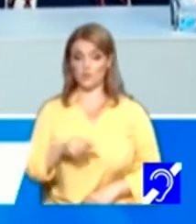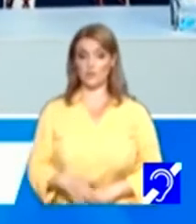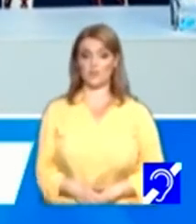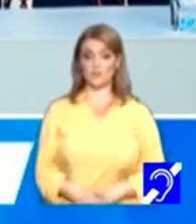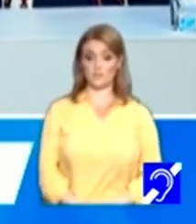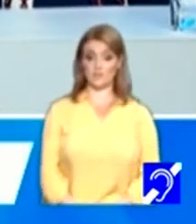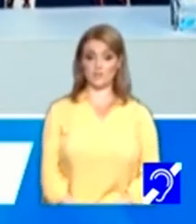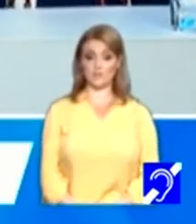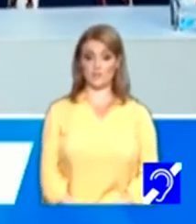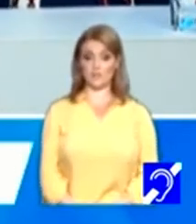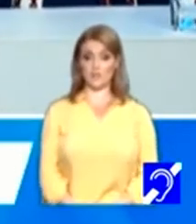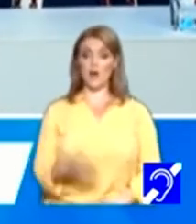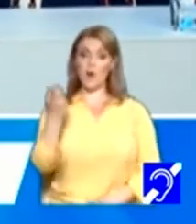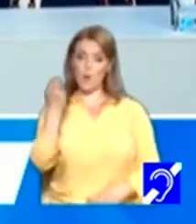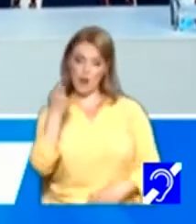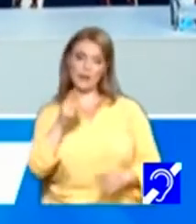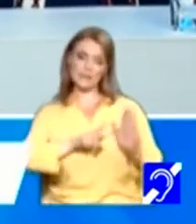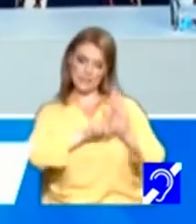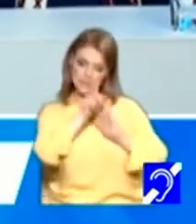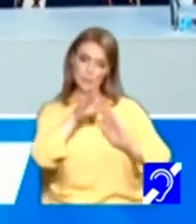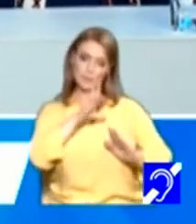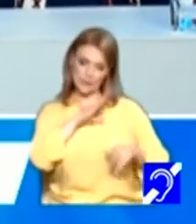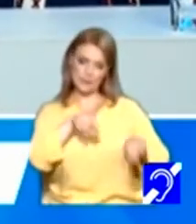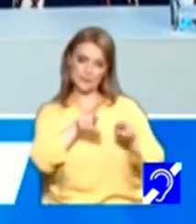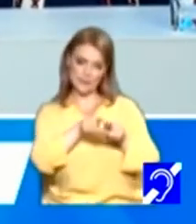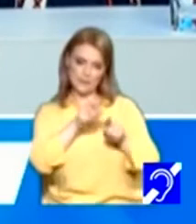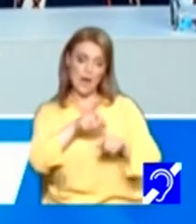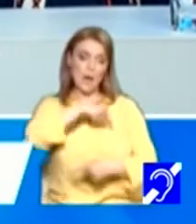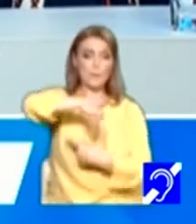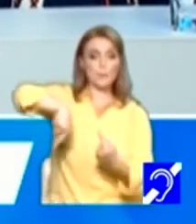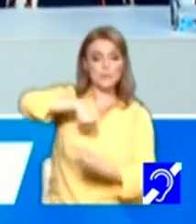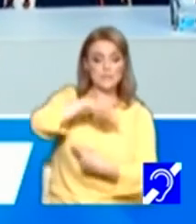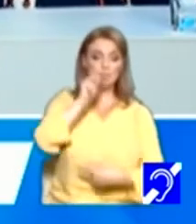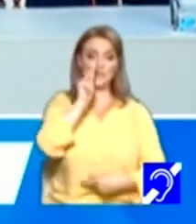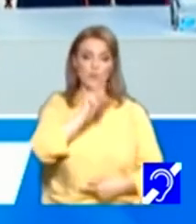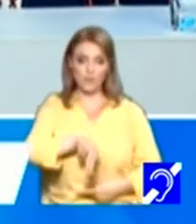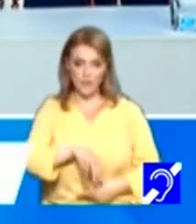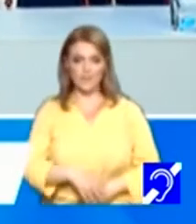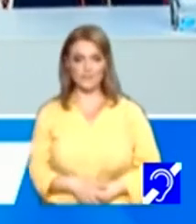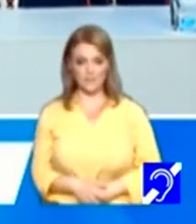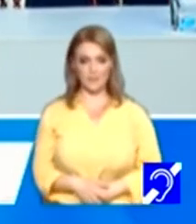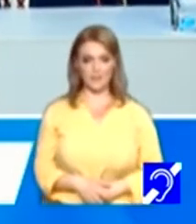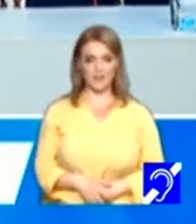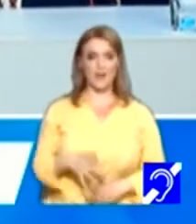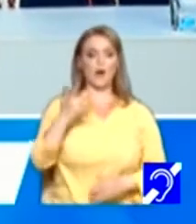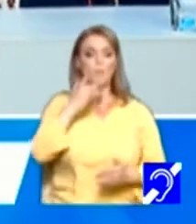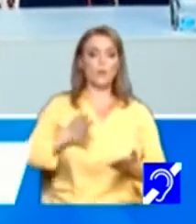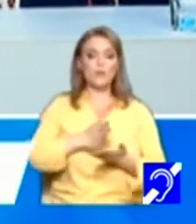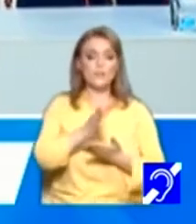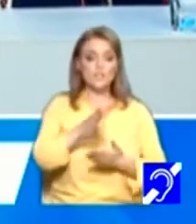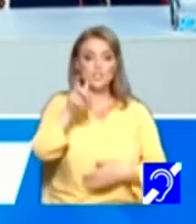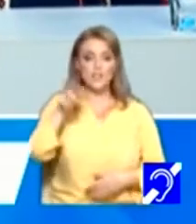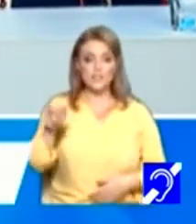vedeți. Este, dumneavoastră, de la bun început un pic ați format așa că antreprenorii sunt de vină că aveți salarii mici. Nu. Da. Politicieni. Haideți,